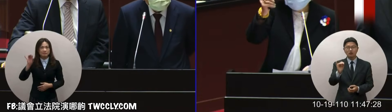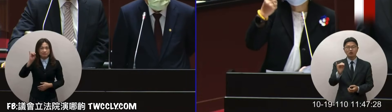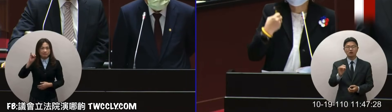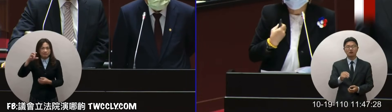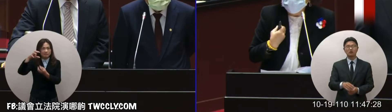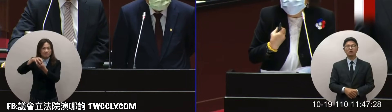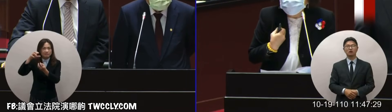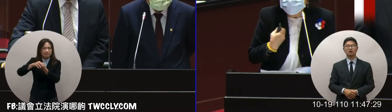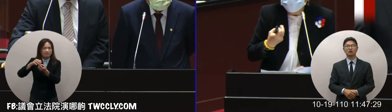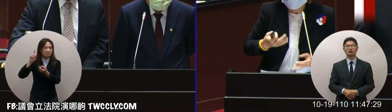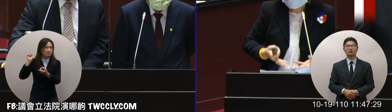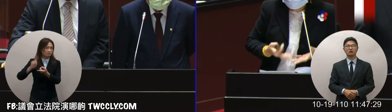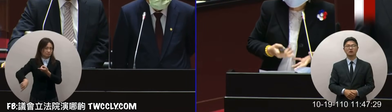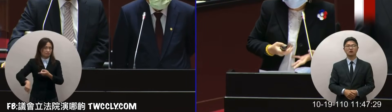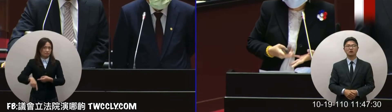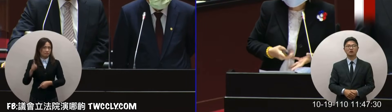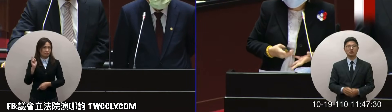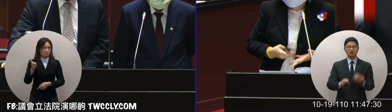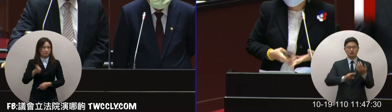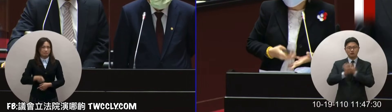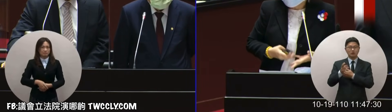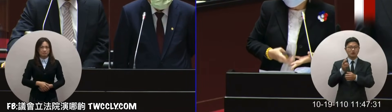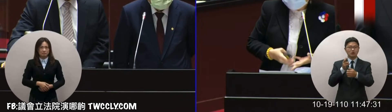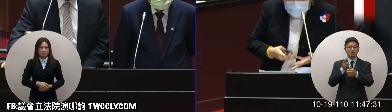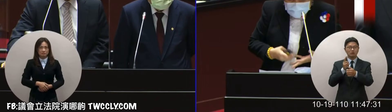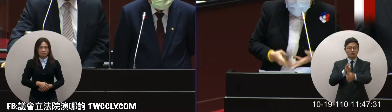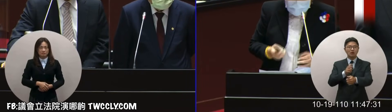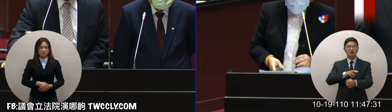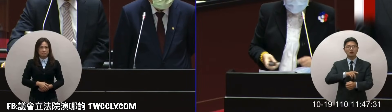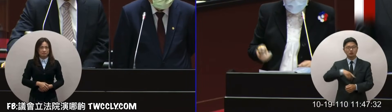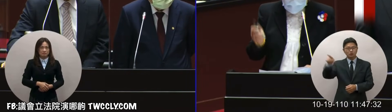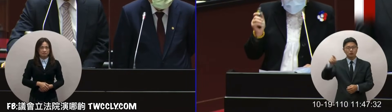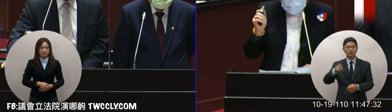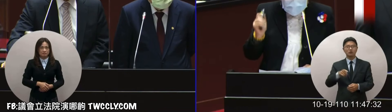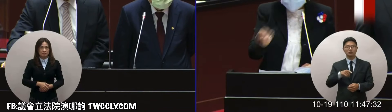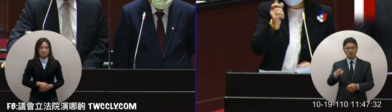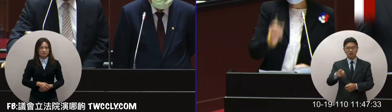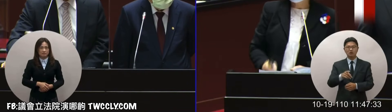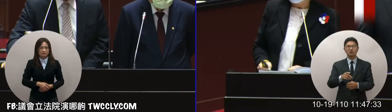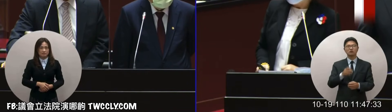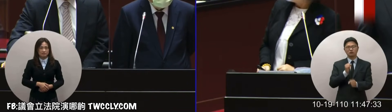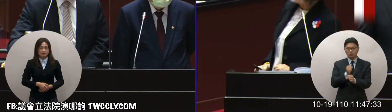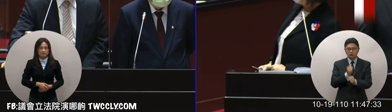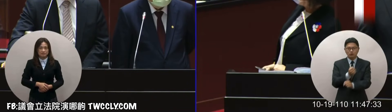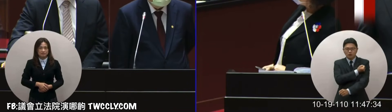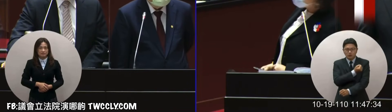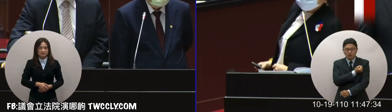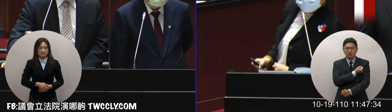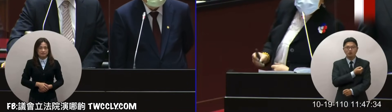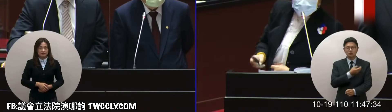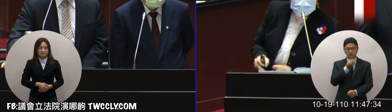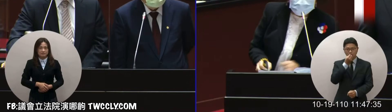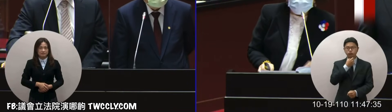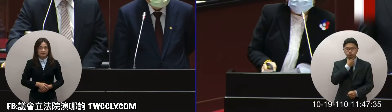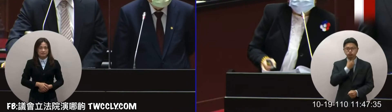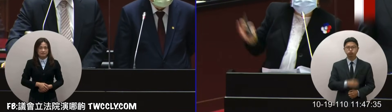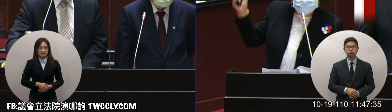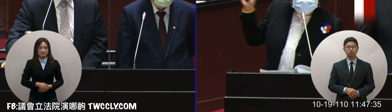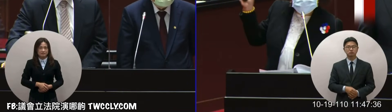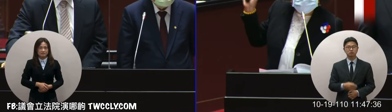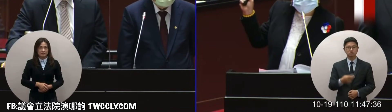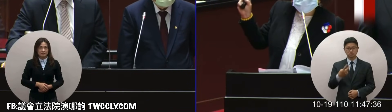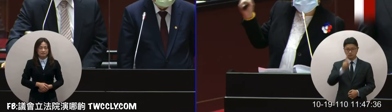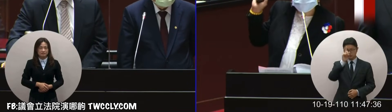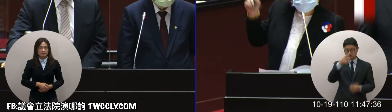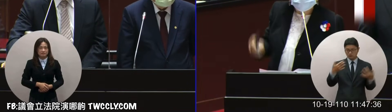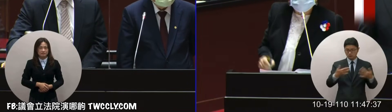买。 外勤的嘛，刚遐囡仔吼啊，较枵都爱食。但是哈，我觉得有个问题啊，特别